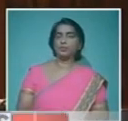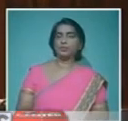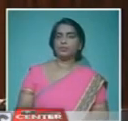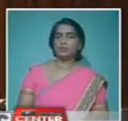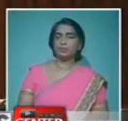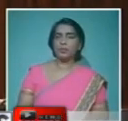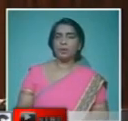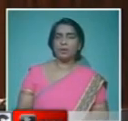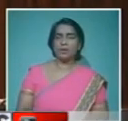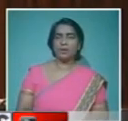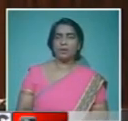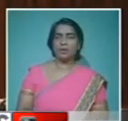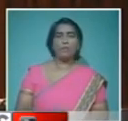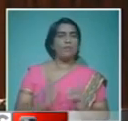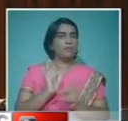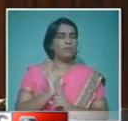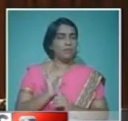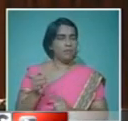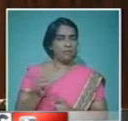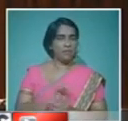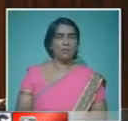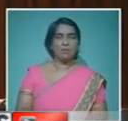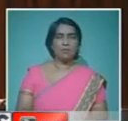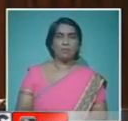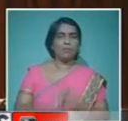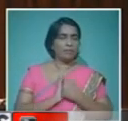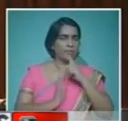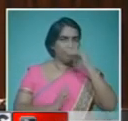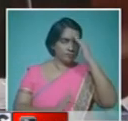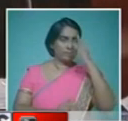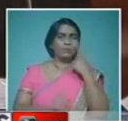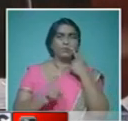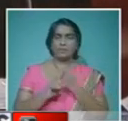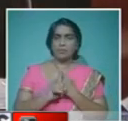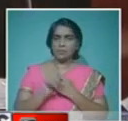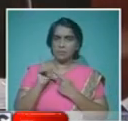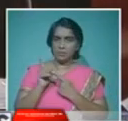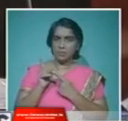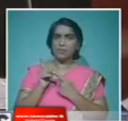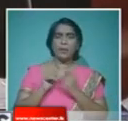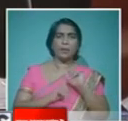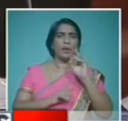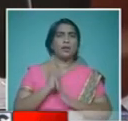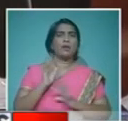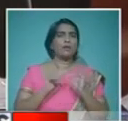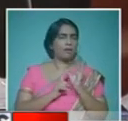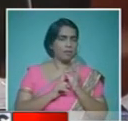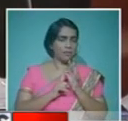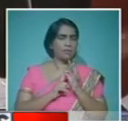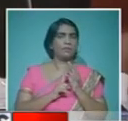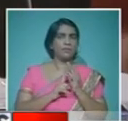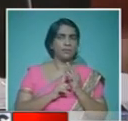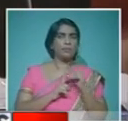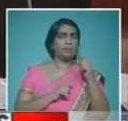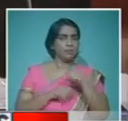ලැබුවා. මේ ලක්ෂණ කිරියල්ල මැතිතුමා. අපි කතා කරන කතිබුනි මහනුවර පාර්ලිමේන්තු මන්ත්‍රීවරයා හැටියට